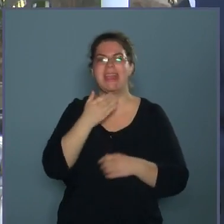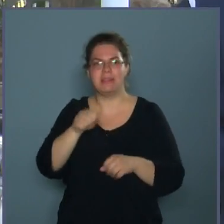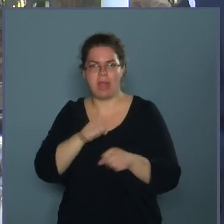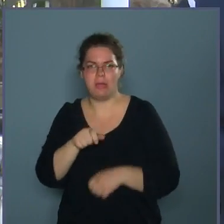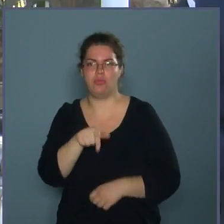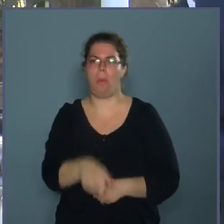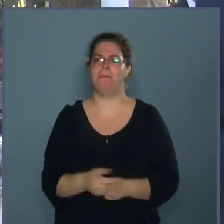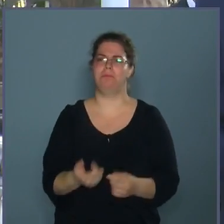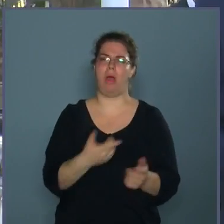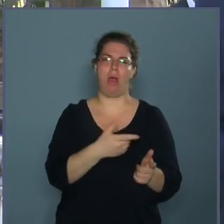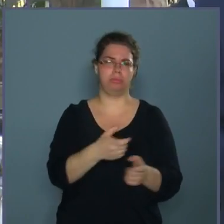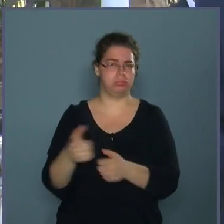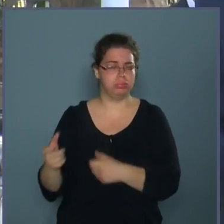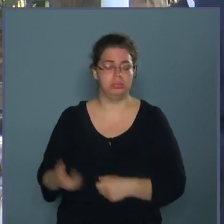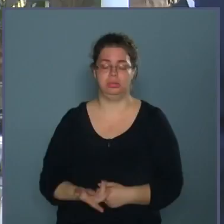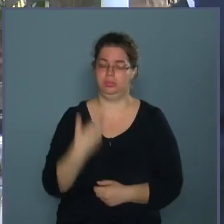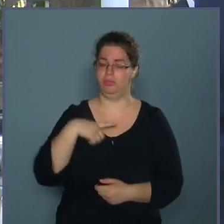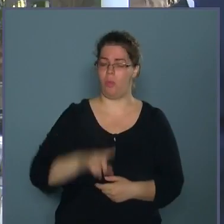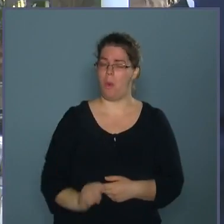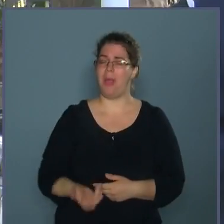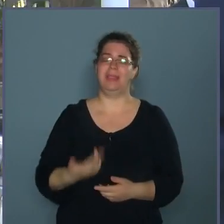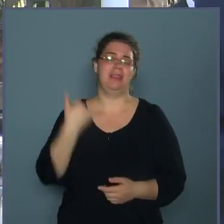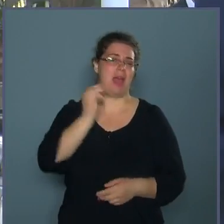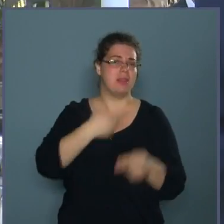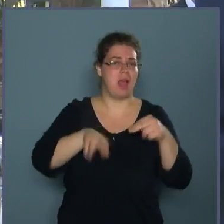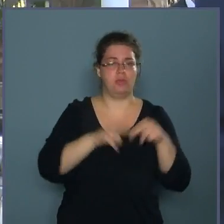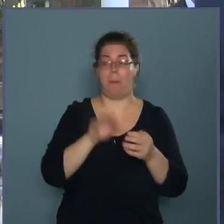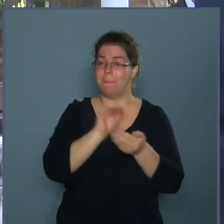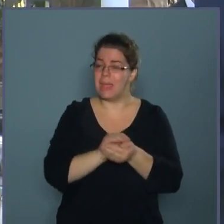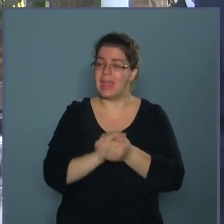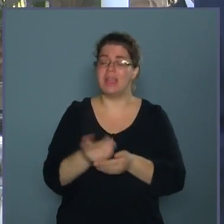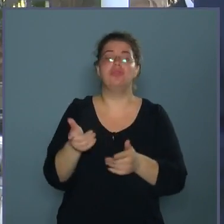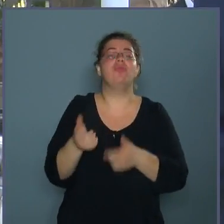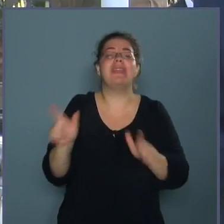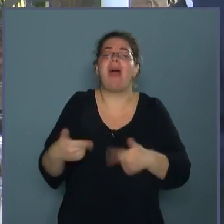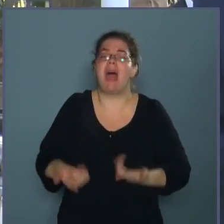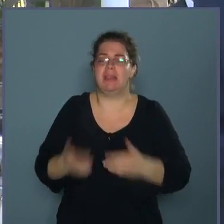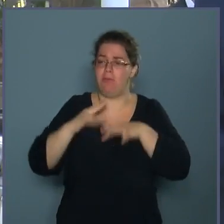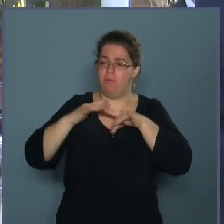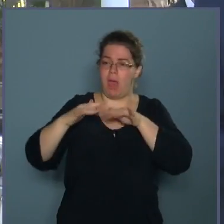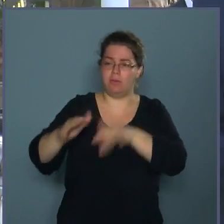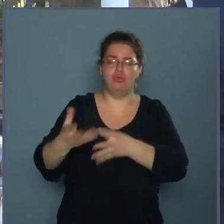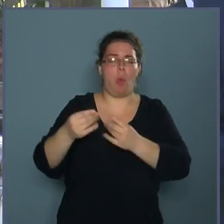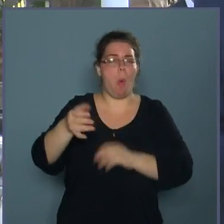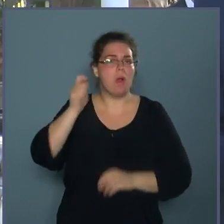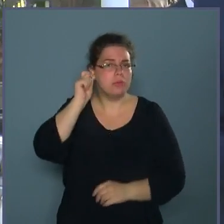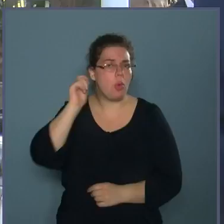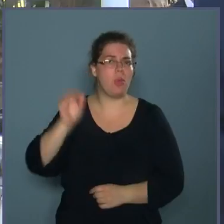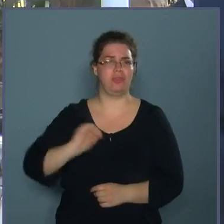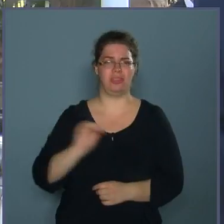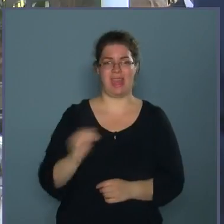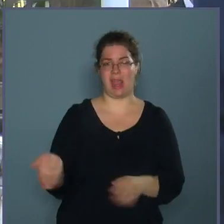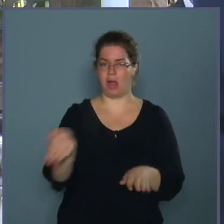sortüzek, és okozták 100-nál több békés, fegyvertelen felvonuló, közöttük számos nő és gyerek